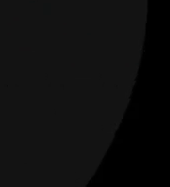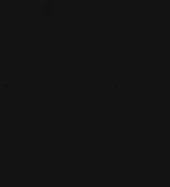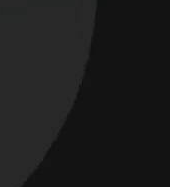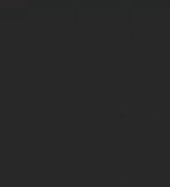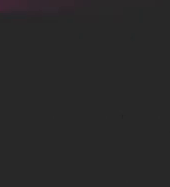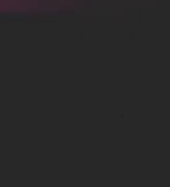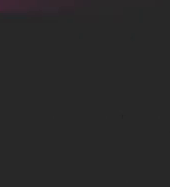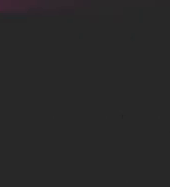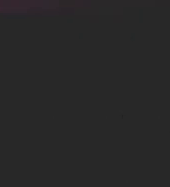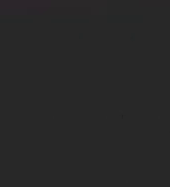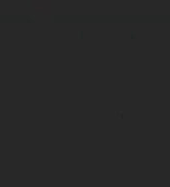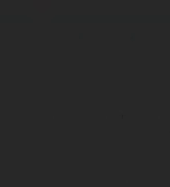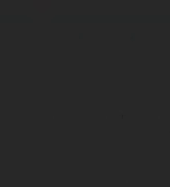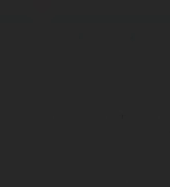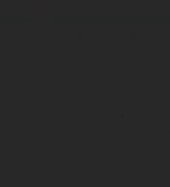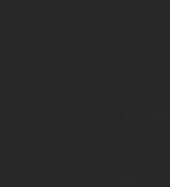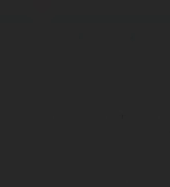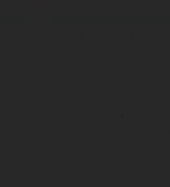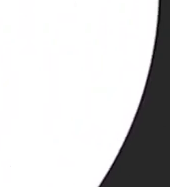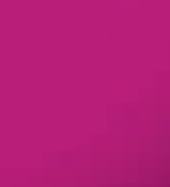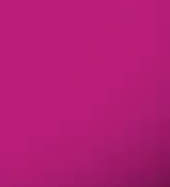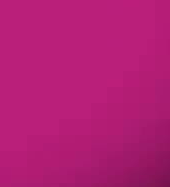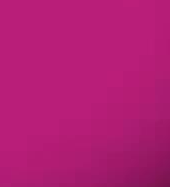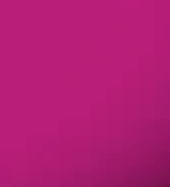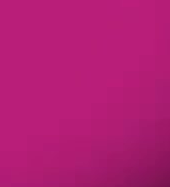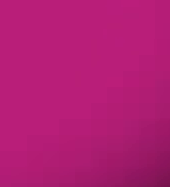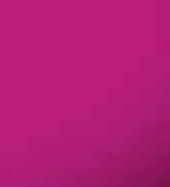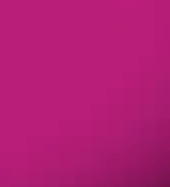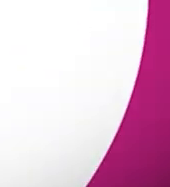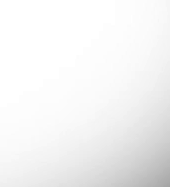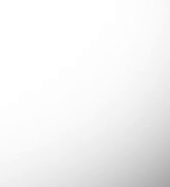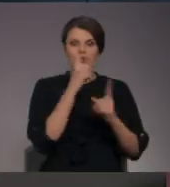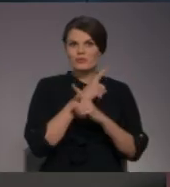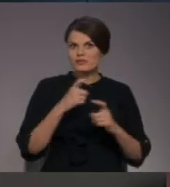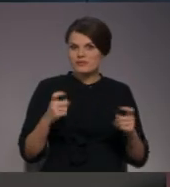Re! Viss ēters ir te!